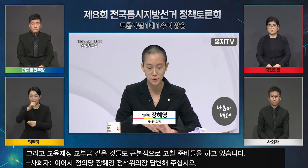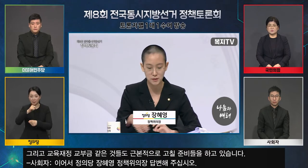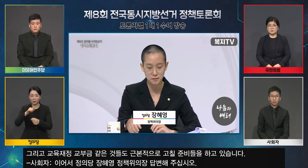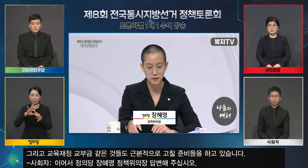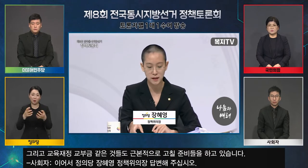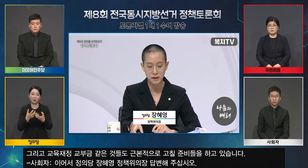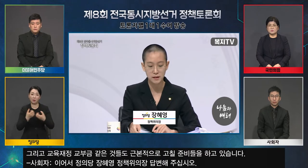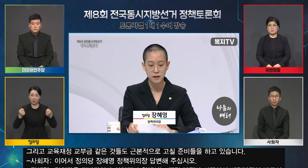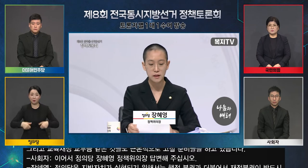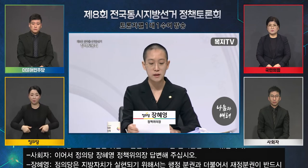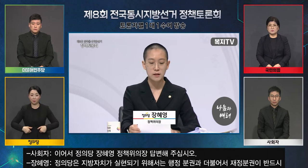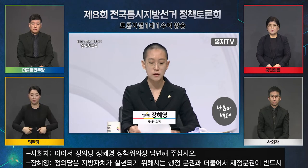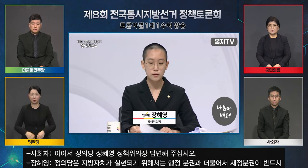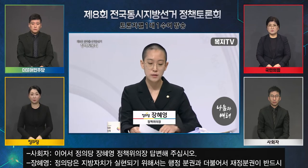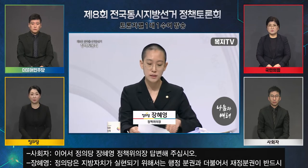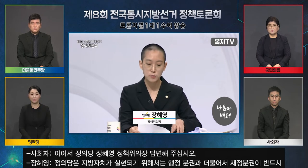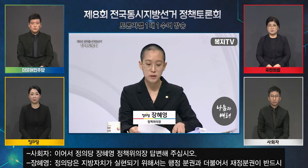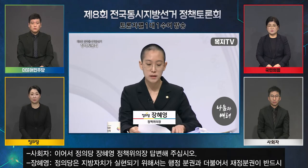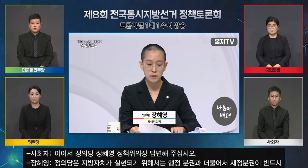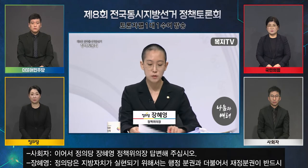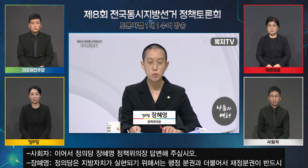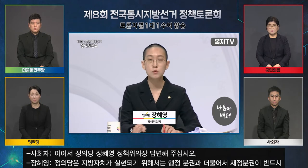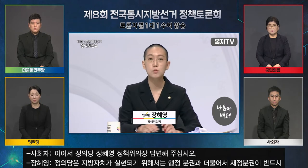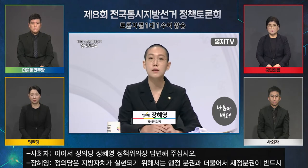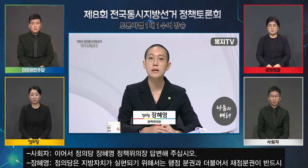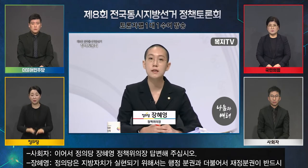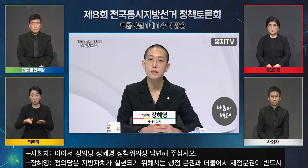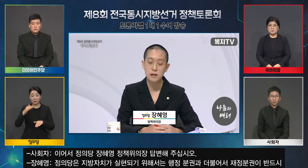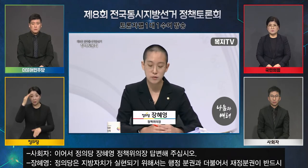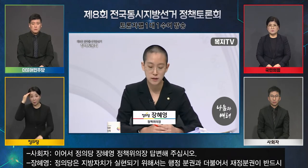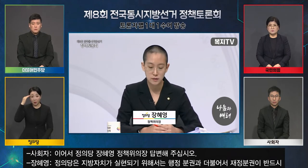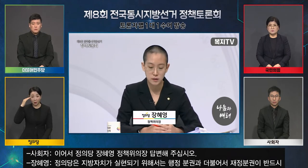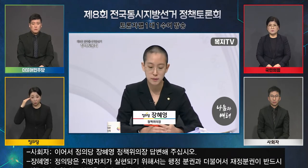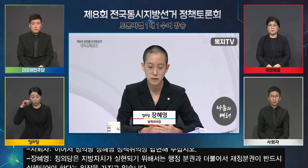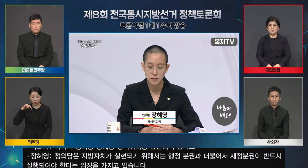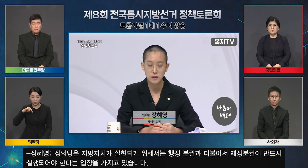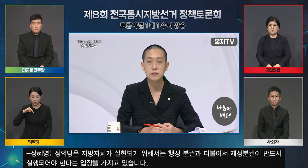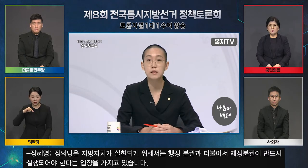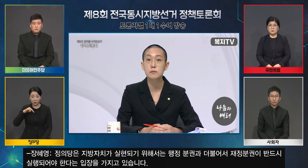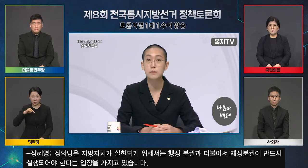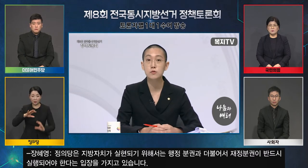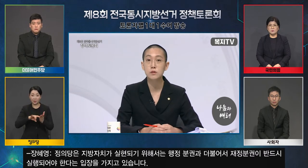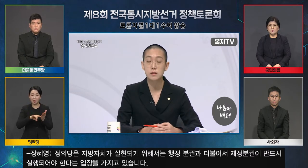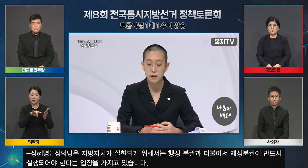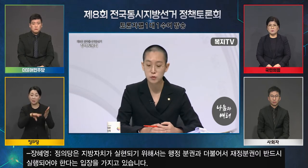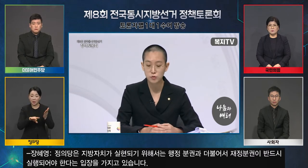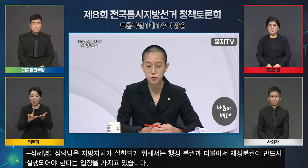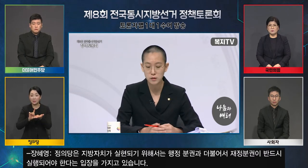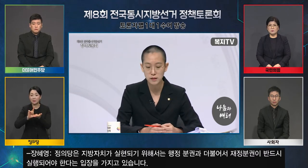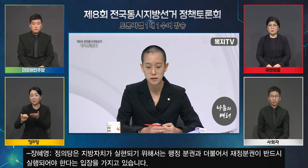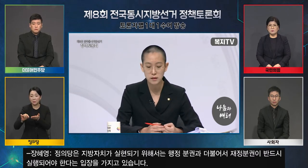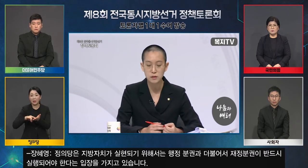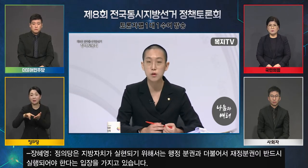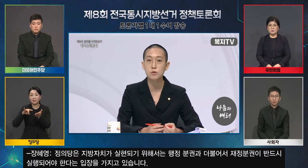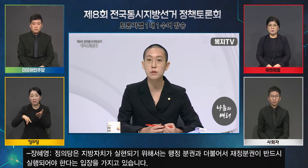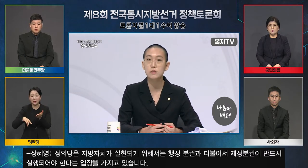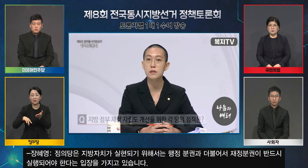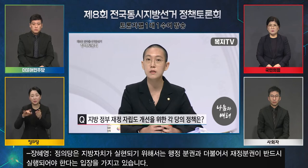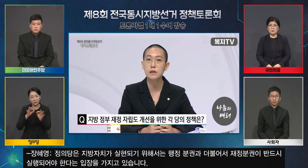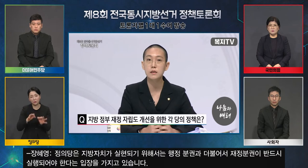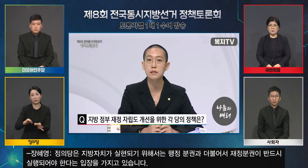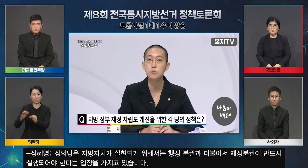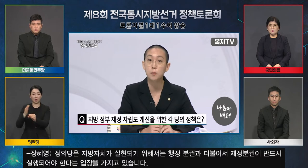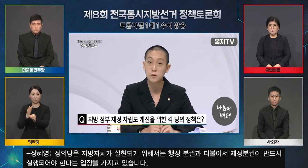입장을 가지고 있습니다. 지금 우리나라는 총조세 가운데에서 지방세가 차지하는 비중이 그래도 꾸준히 상승해서